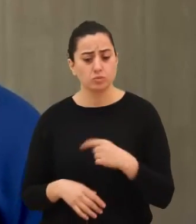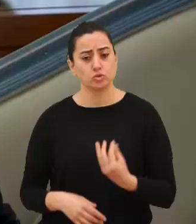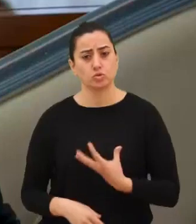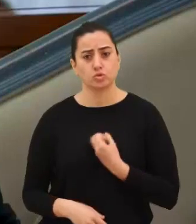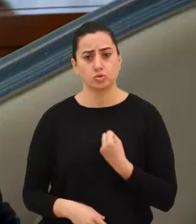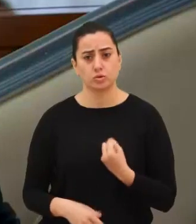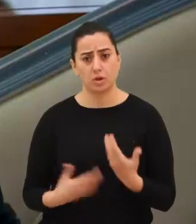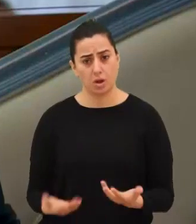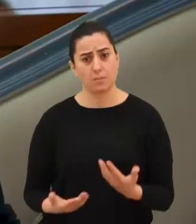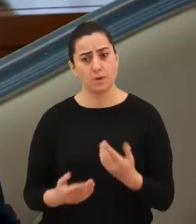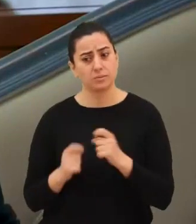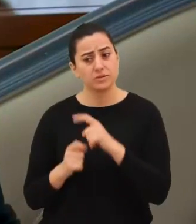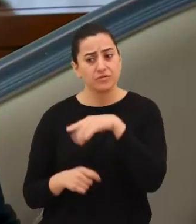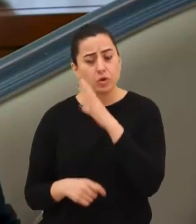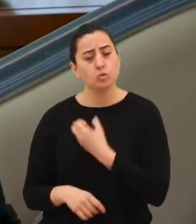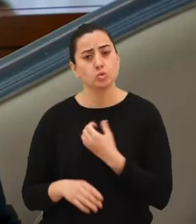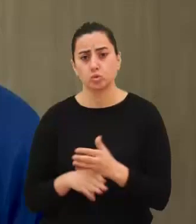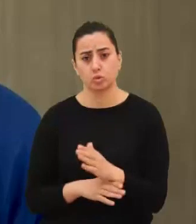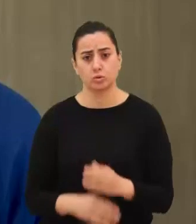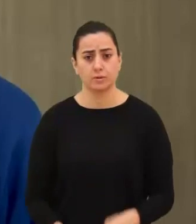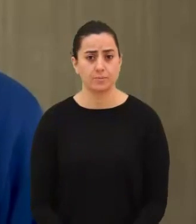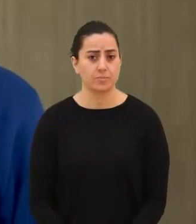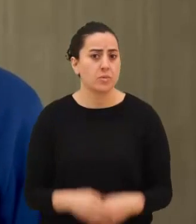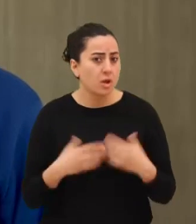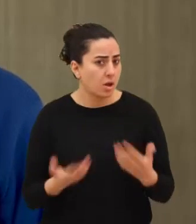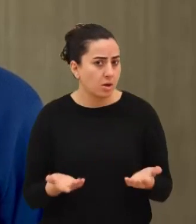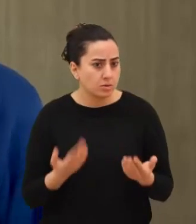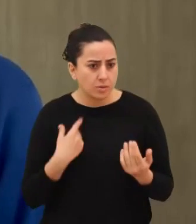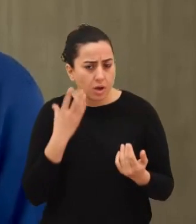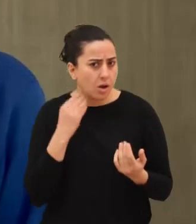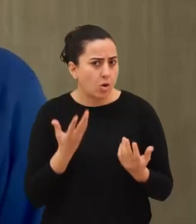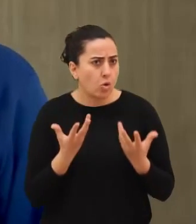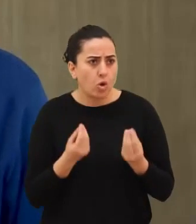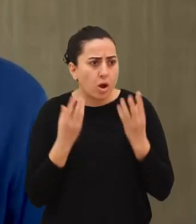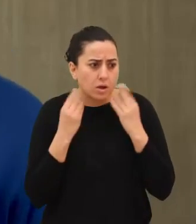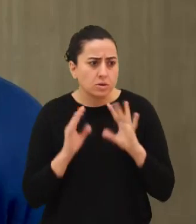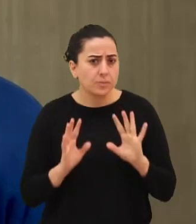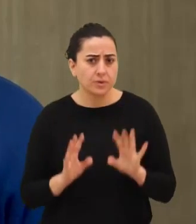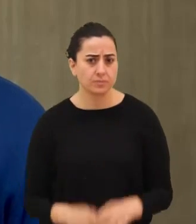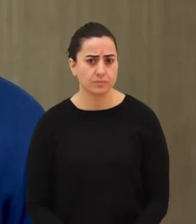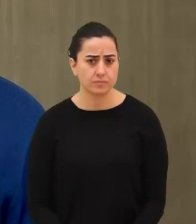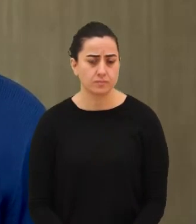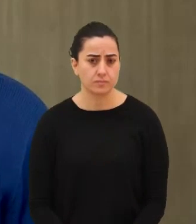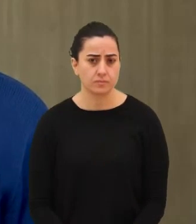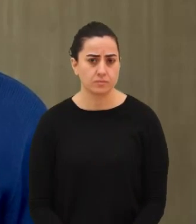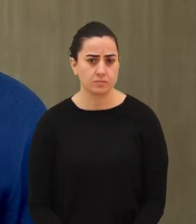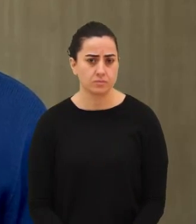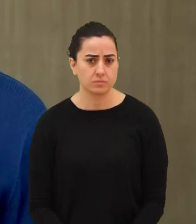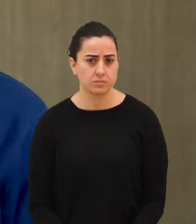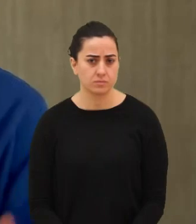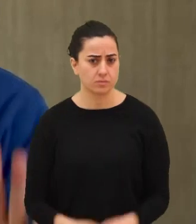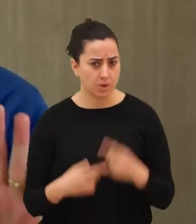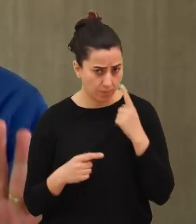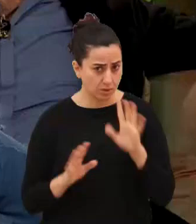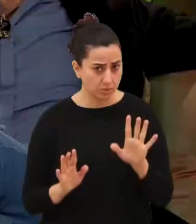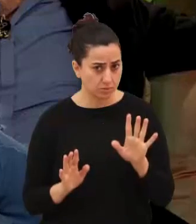üzüldük. Ama Biricik daha fazla üzüldü tabii. Ay nasıl oldu hala anlamış değilim ya. He bak